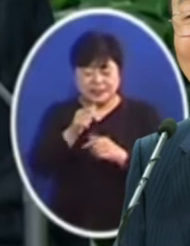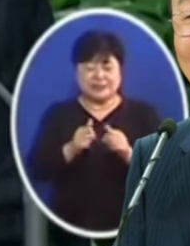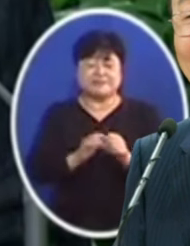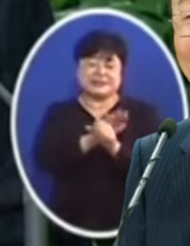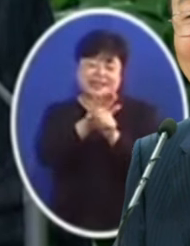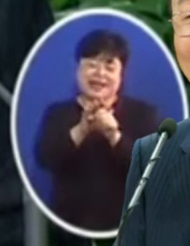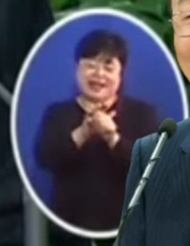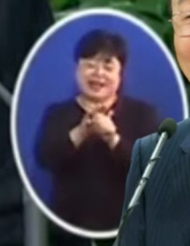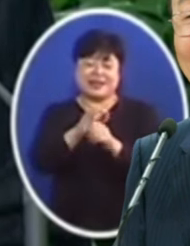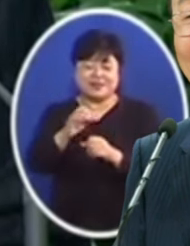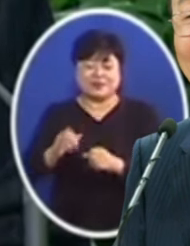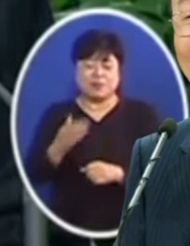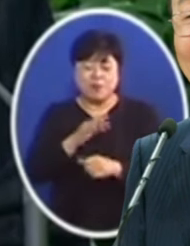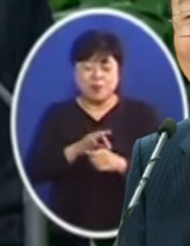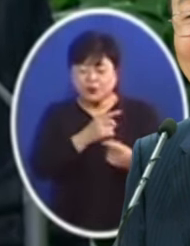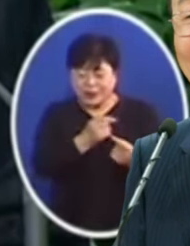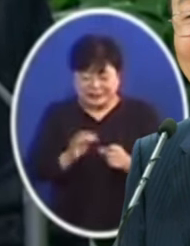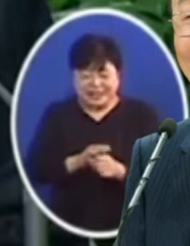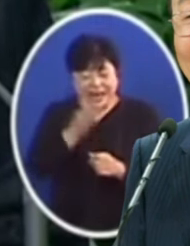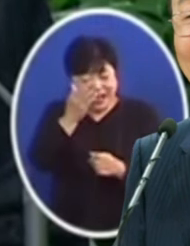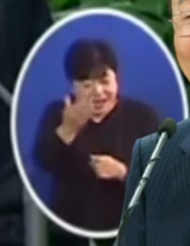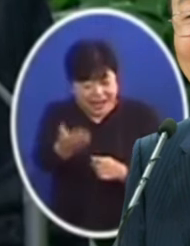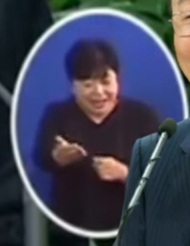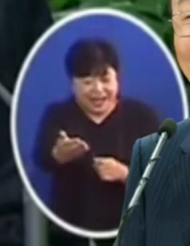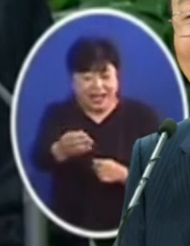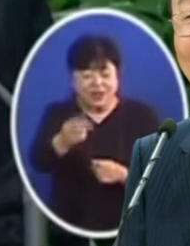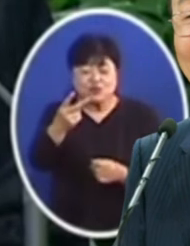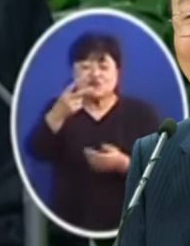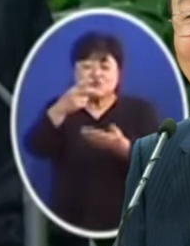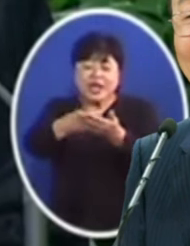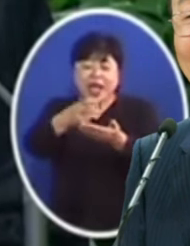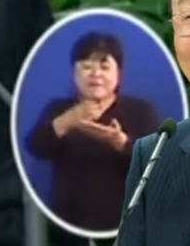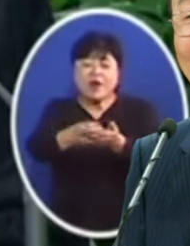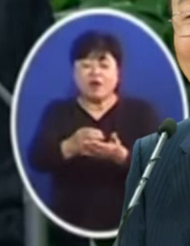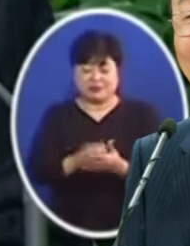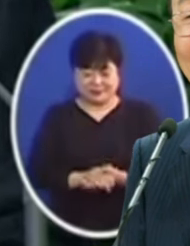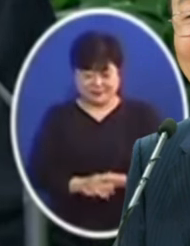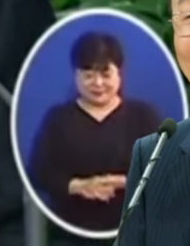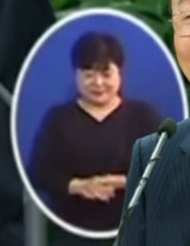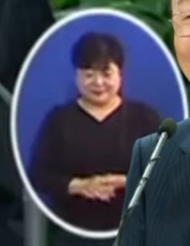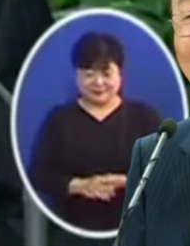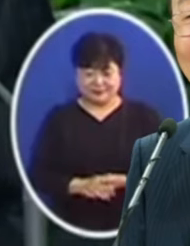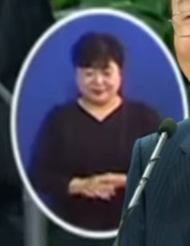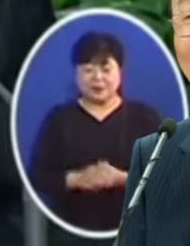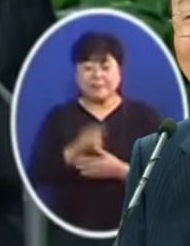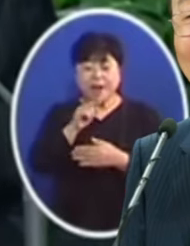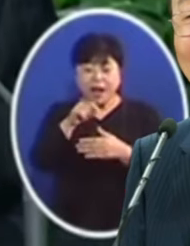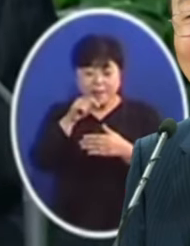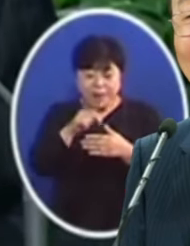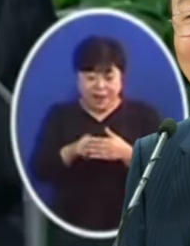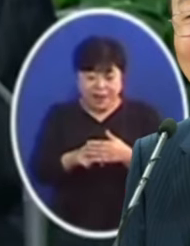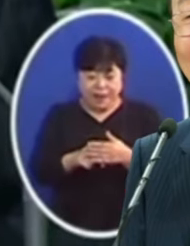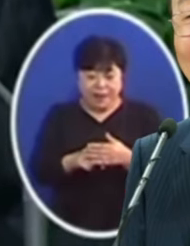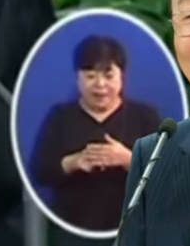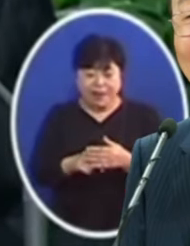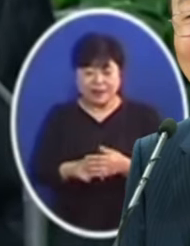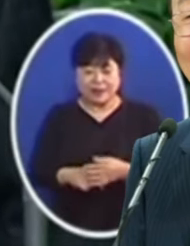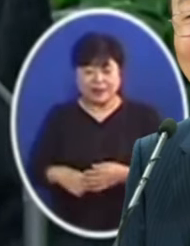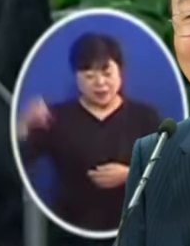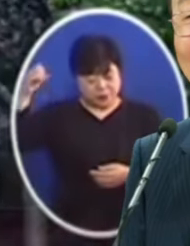사랑하고 내 이웃을 내 몸같이 사랑하라는 두 계명으로 나눌 수 있습니다. 이를 우리 마음속에